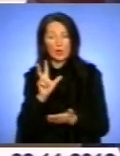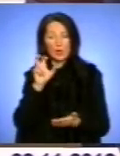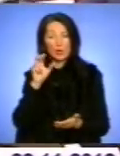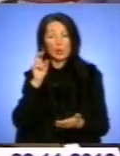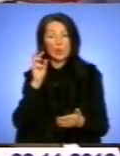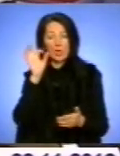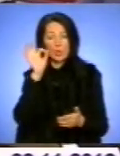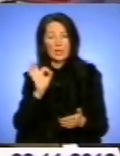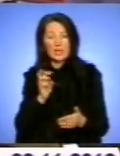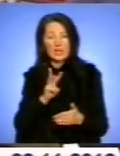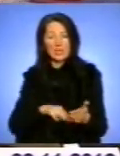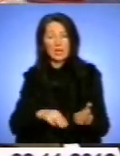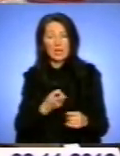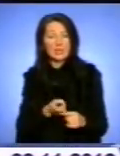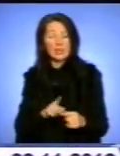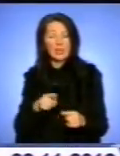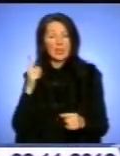суми заборгованості – це чутки.